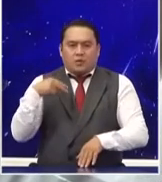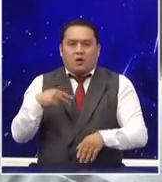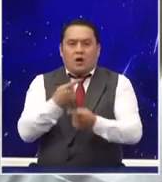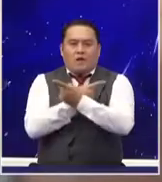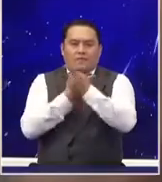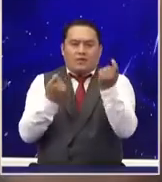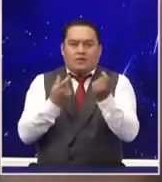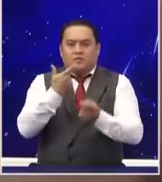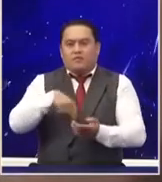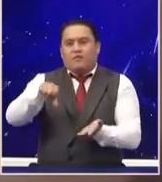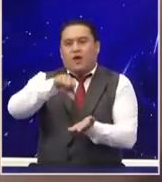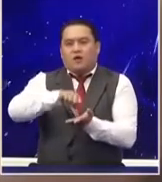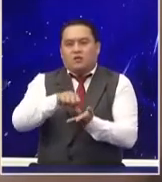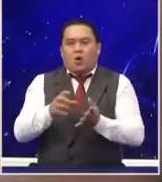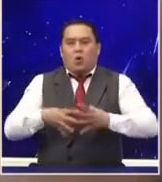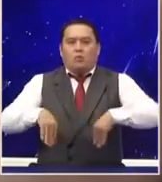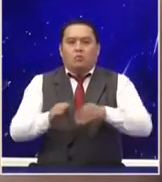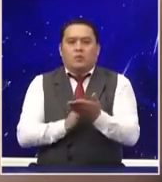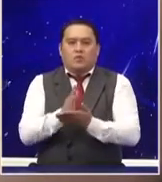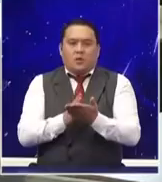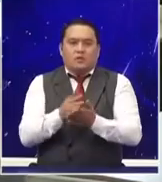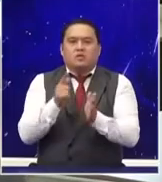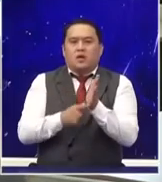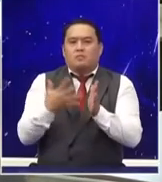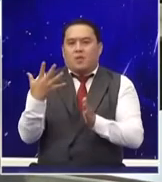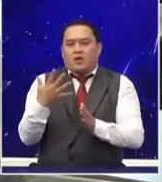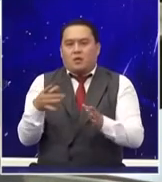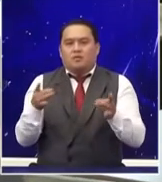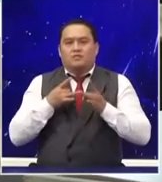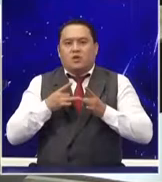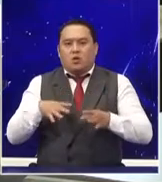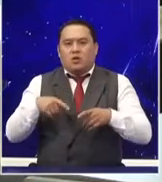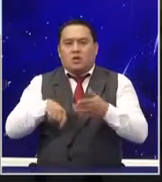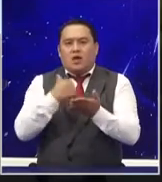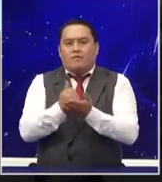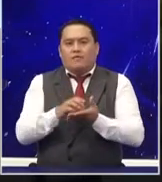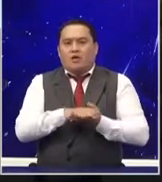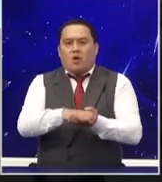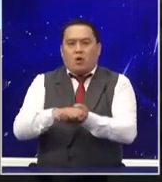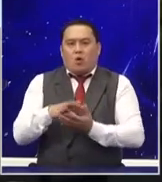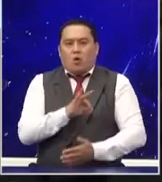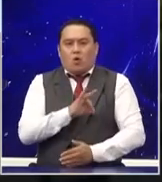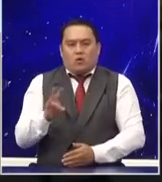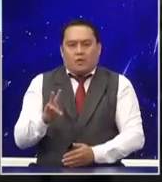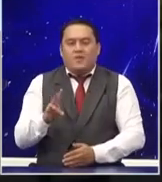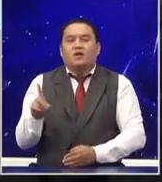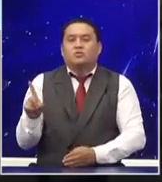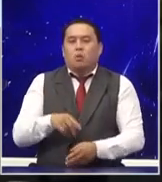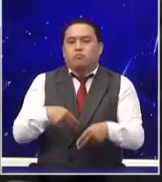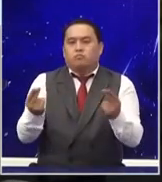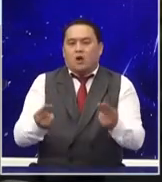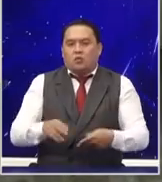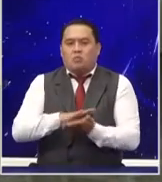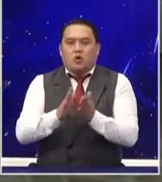Касым-Жомарт Токаев в своем выступлении на общеполитических прениях 75-й юбилейной сессии Генеральной Ассамблеи ООН. Подчеркивается, что подписание